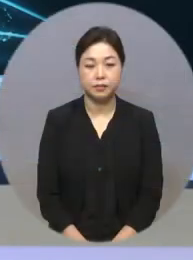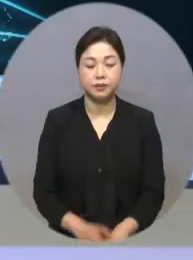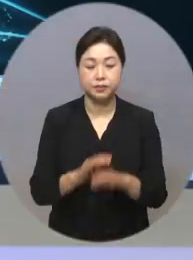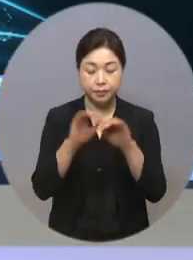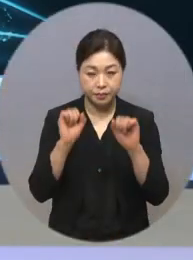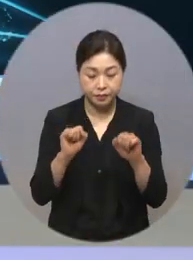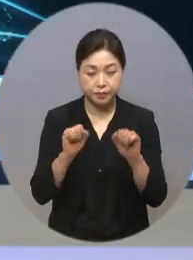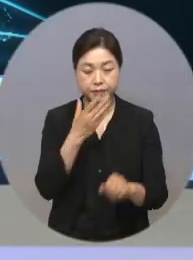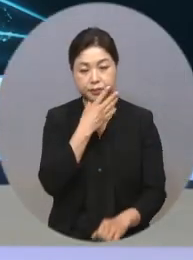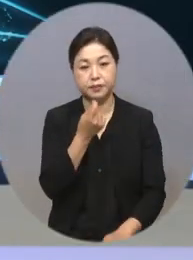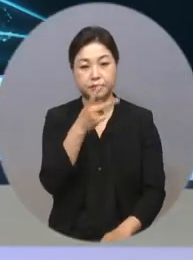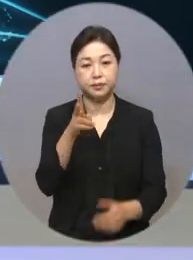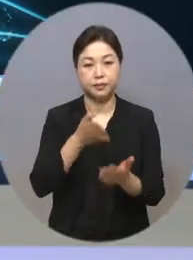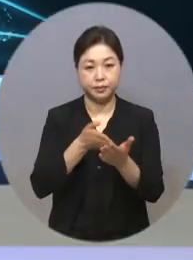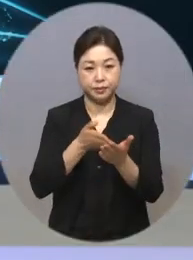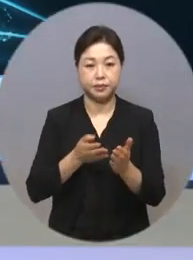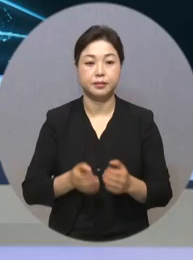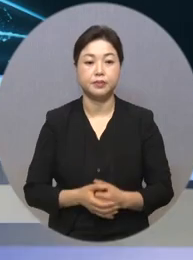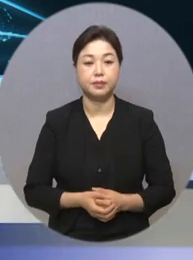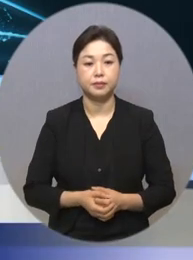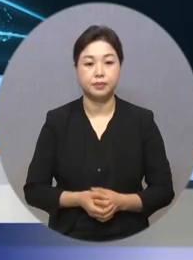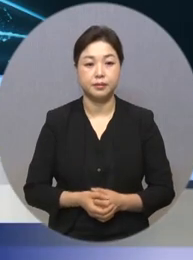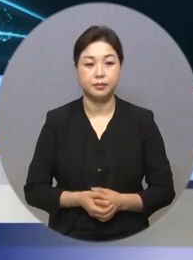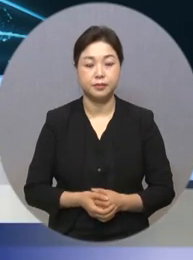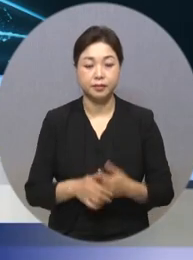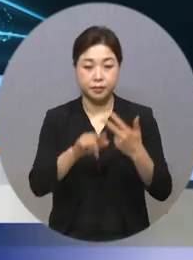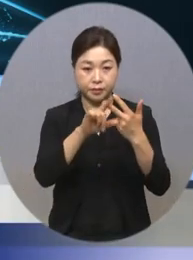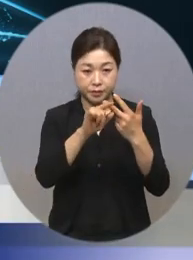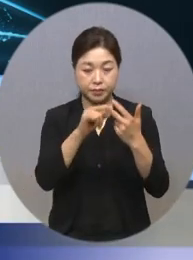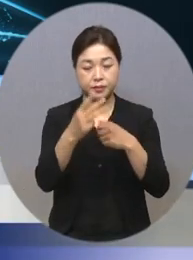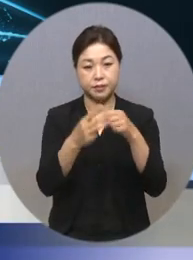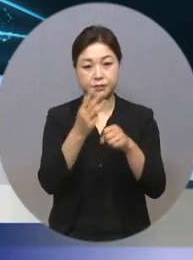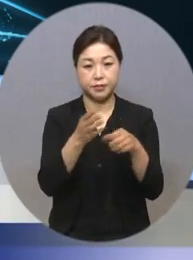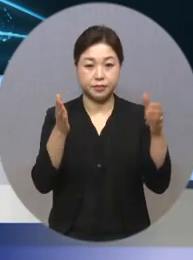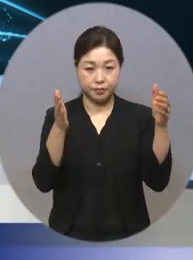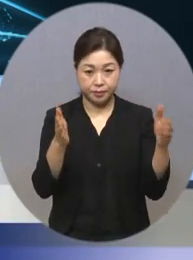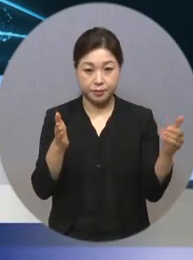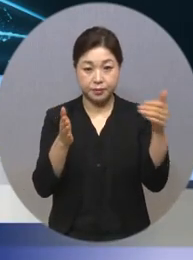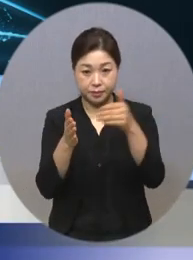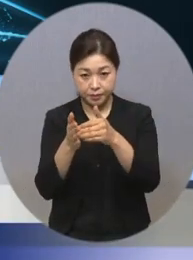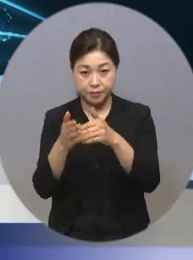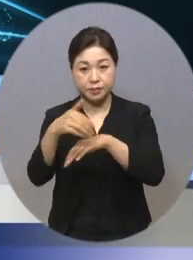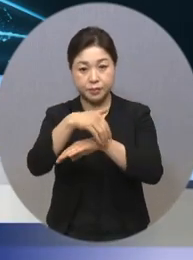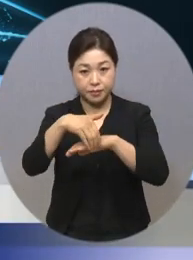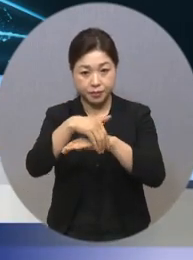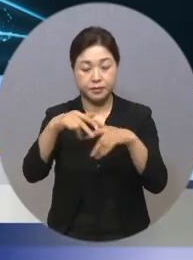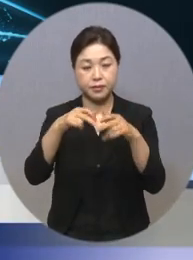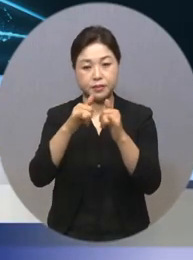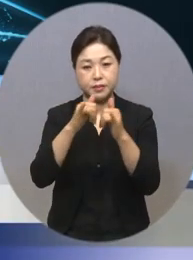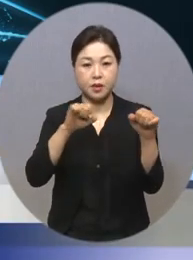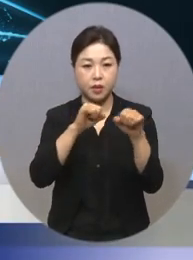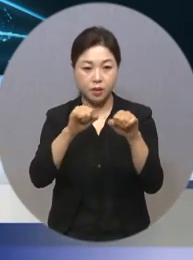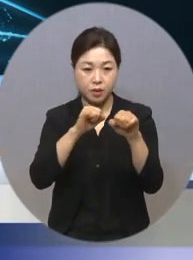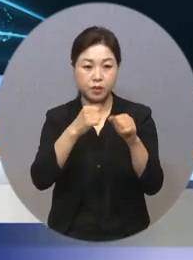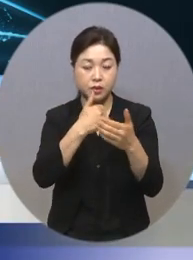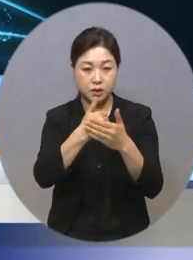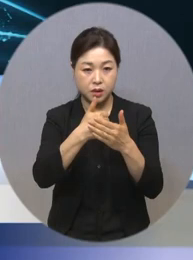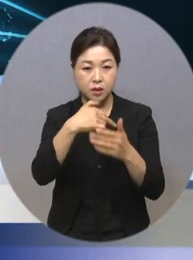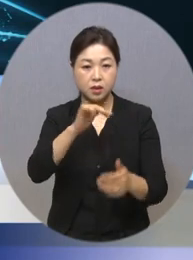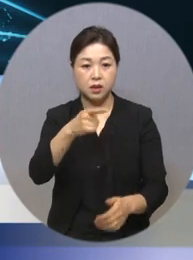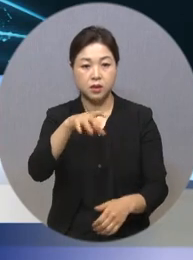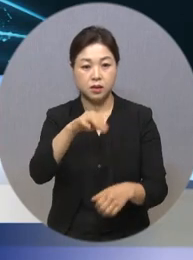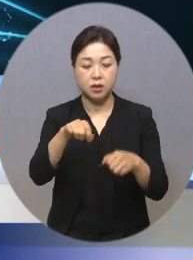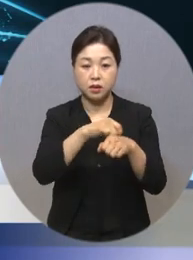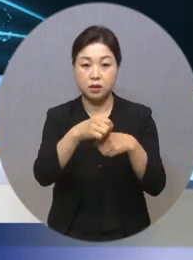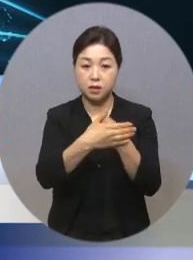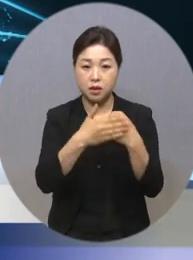여러분 안녕하십니까? 복지TV 뉴스입니다. 오는 7월 3년의 유효기간이 끝날 예정이었던 장애인 활동지원 산정 특례가